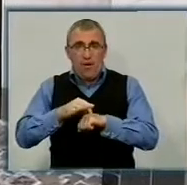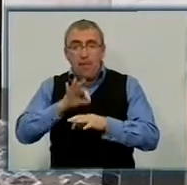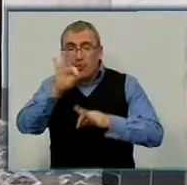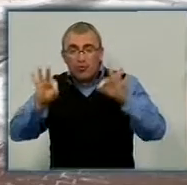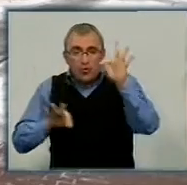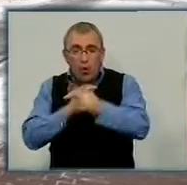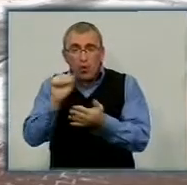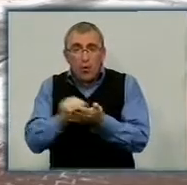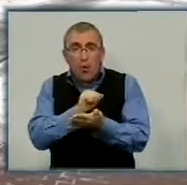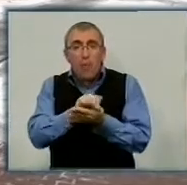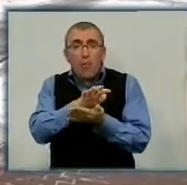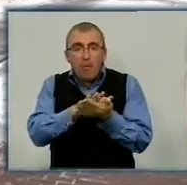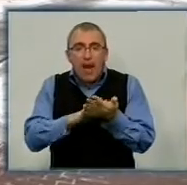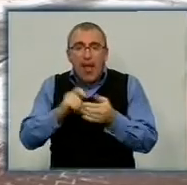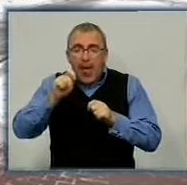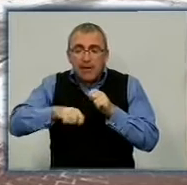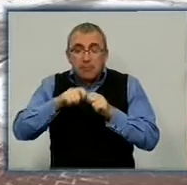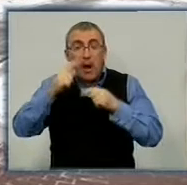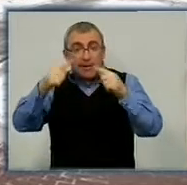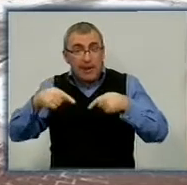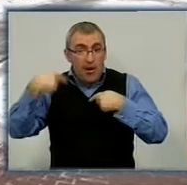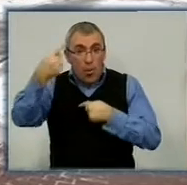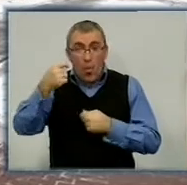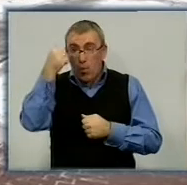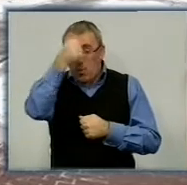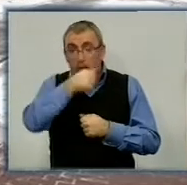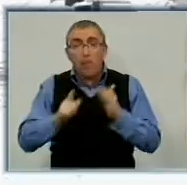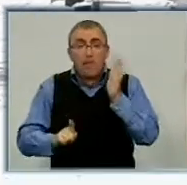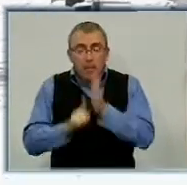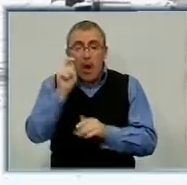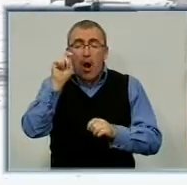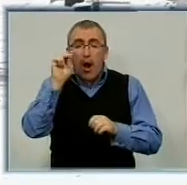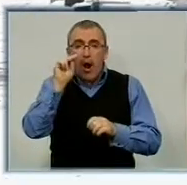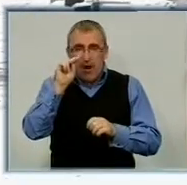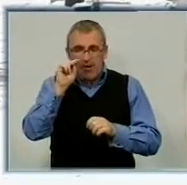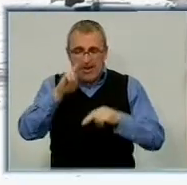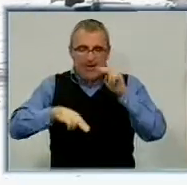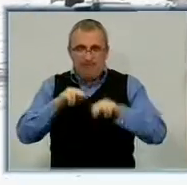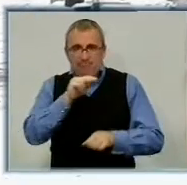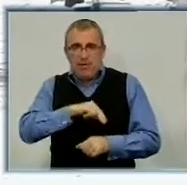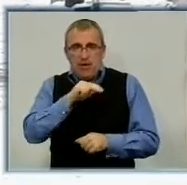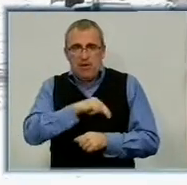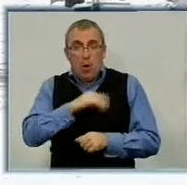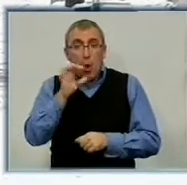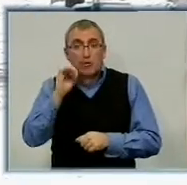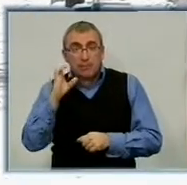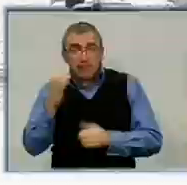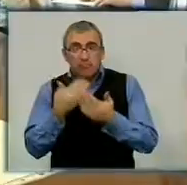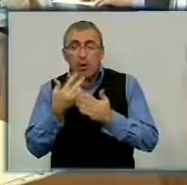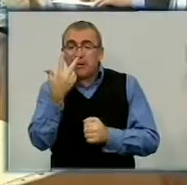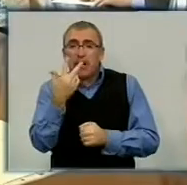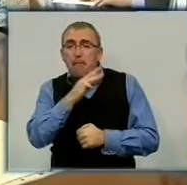документація проходить експертизу і з початку наступного року планується розпочати ремонтні роботи кошторис хоспісу складає більше 3